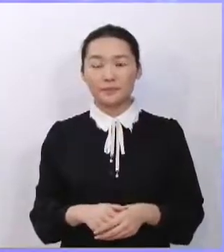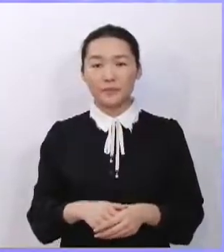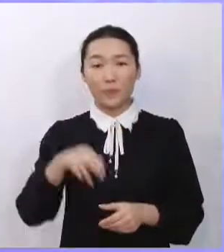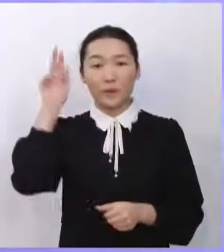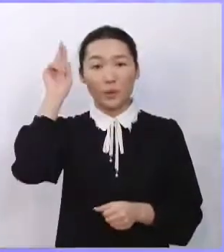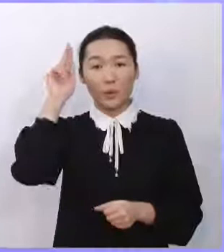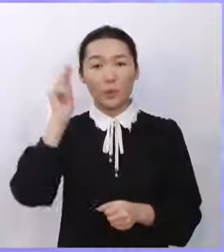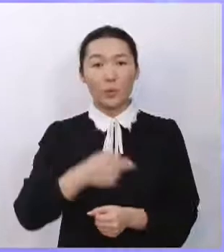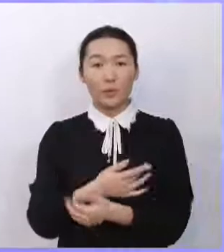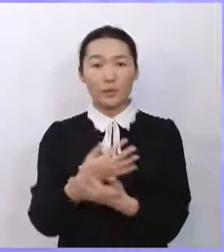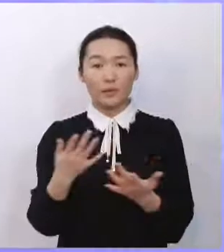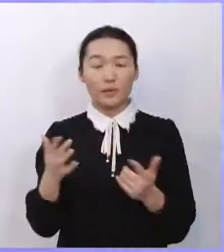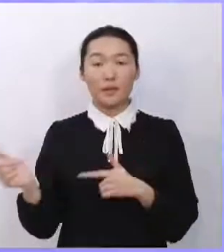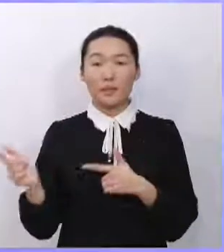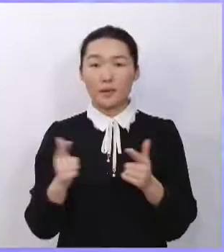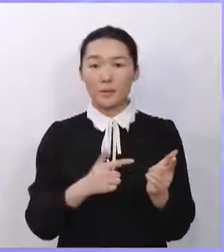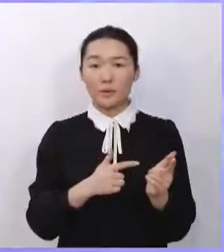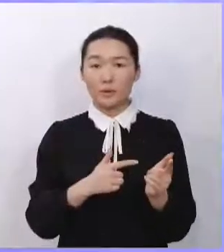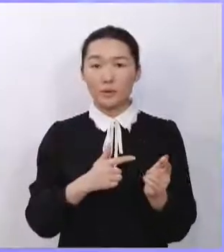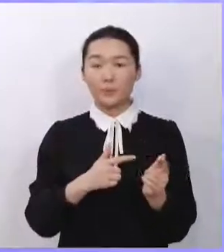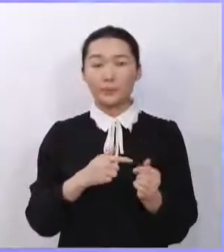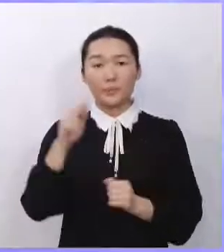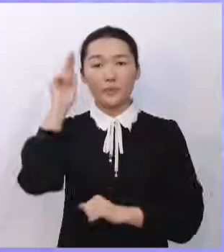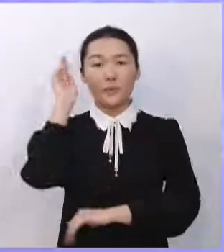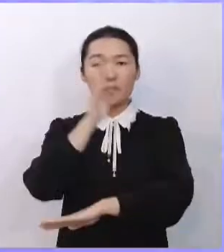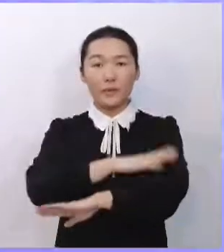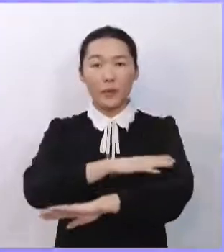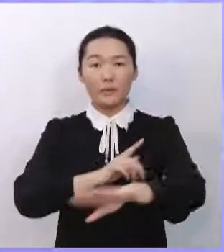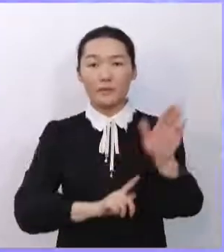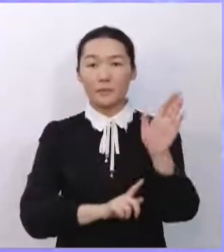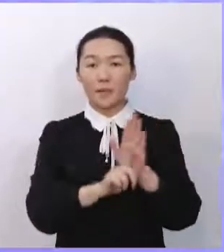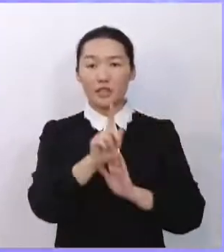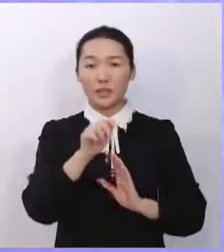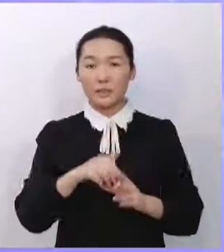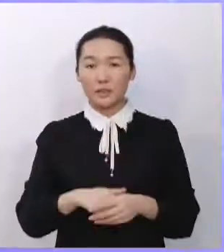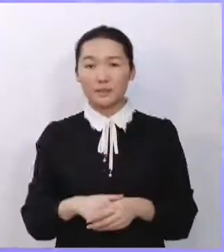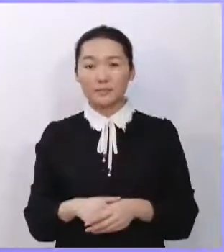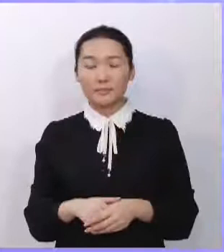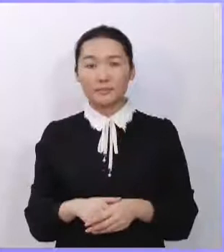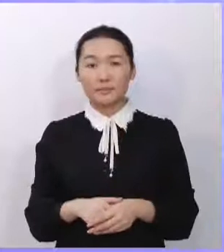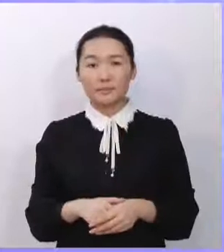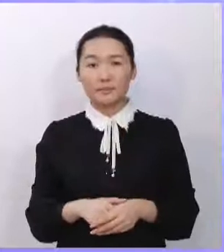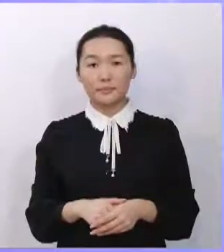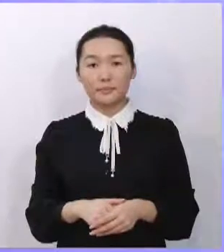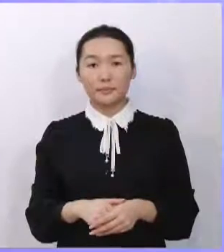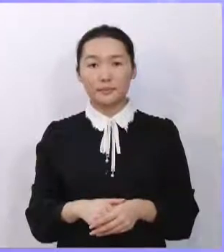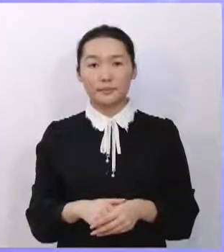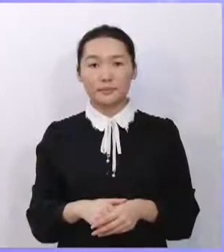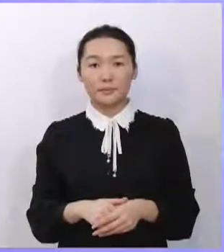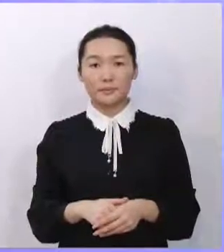Окуу куралдарыңар даяр болсо, анда сабагыбызды баштайлы.